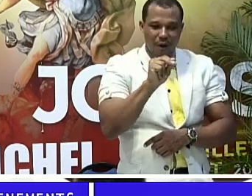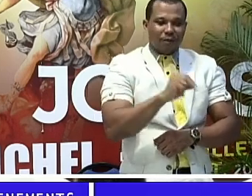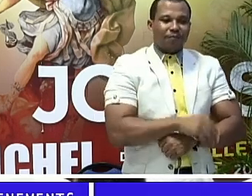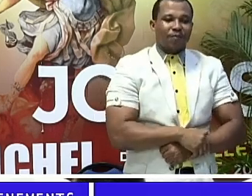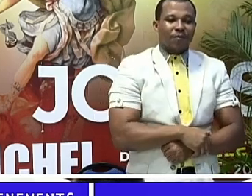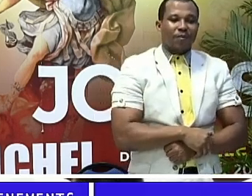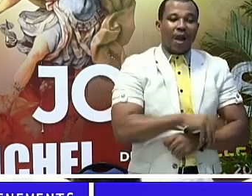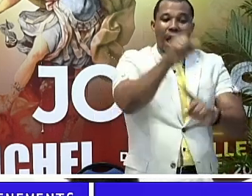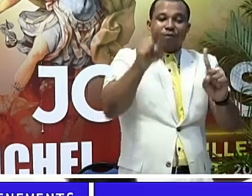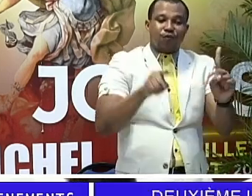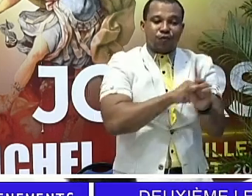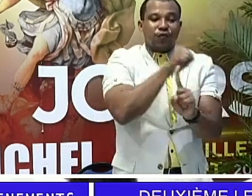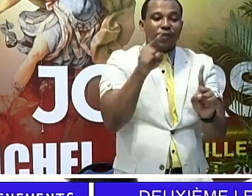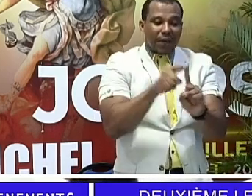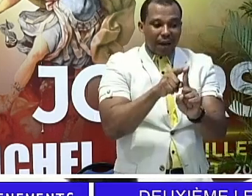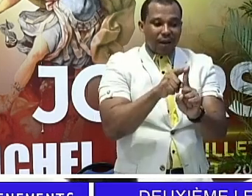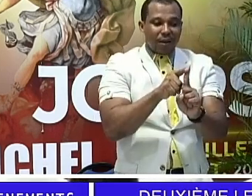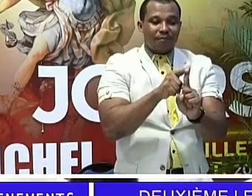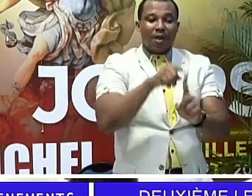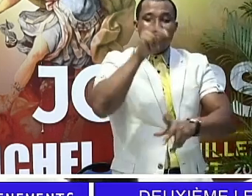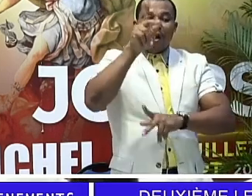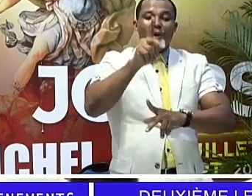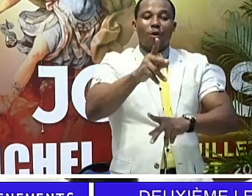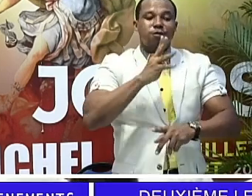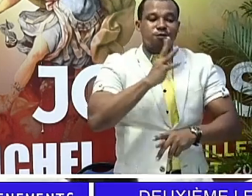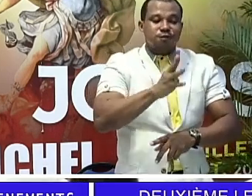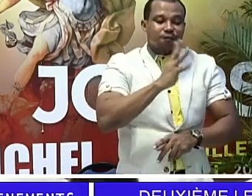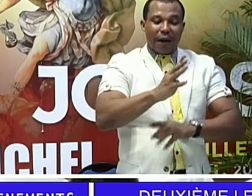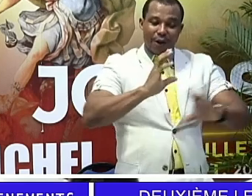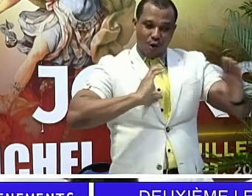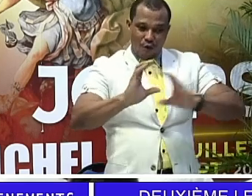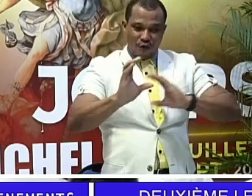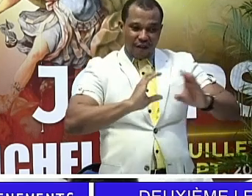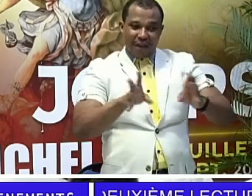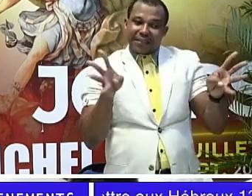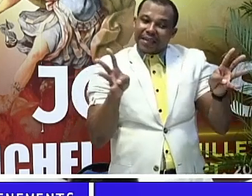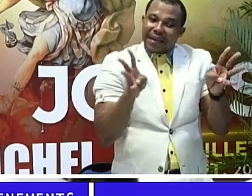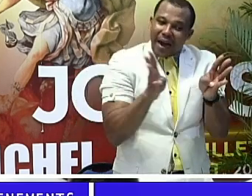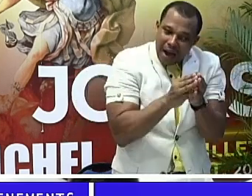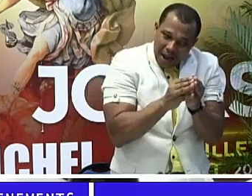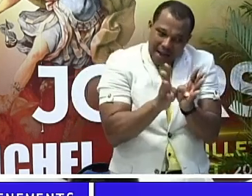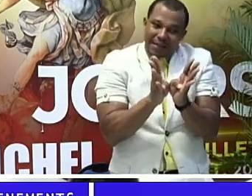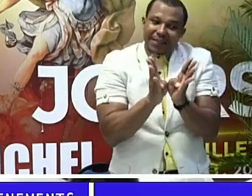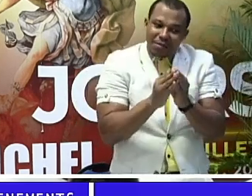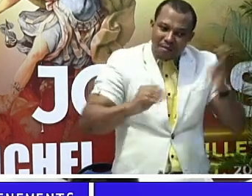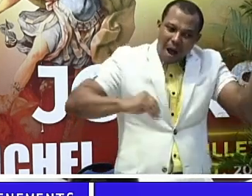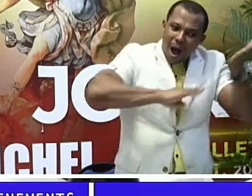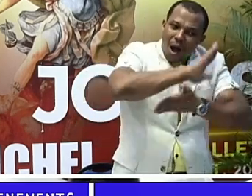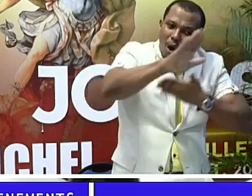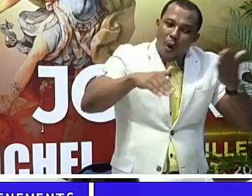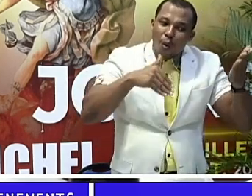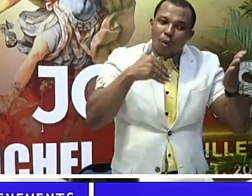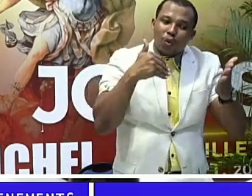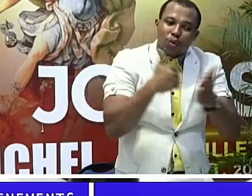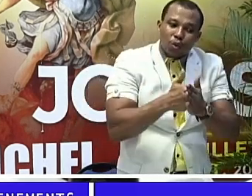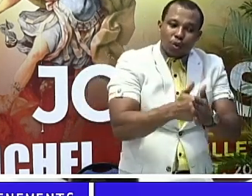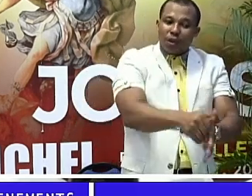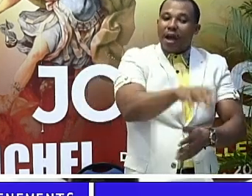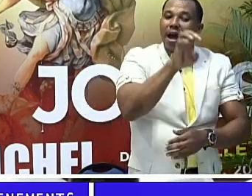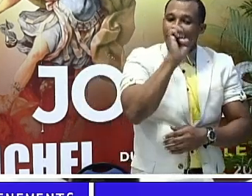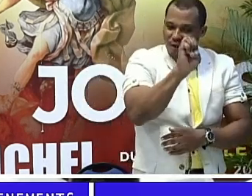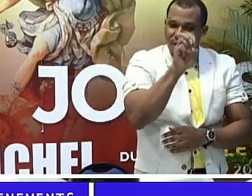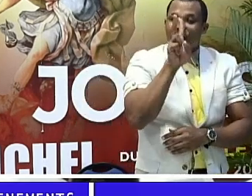Là, on parle de conférence épiscopale d'Haïti, c'est rassemblement tout évêque